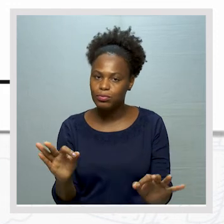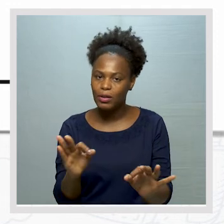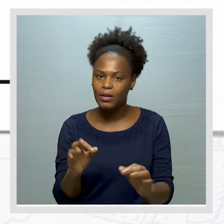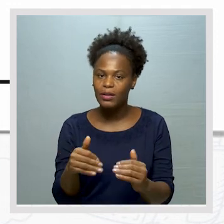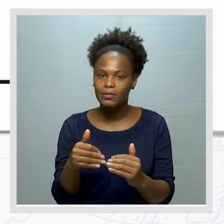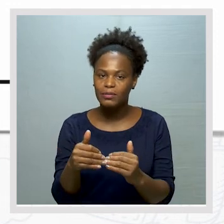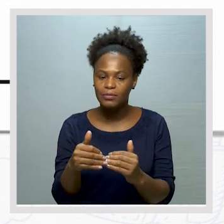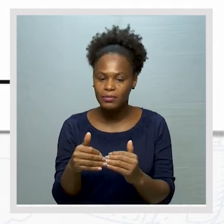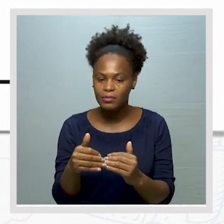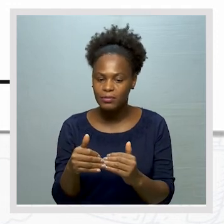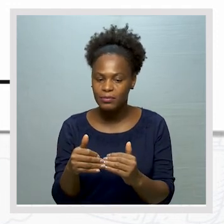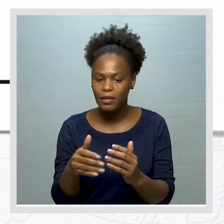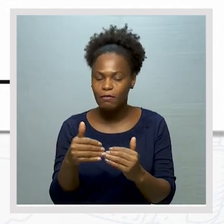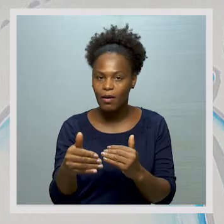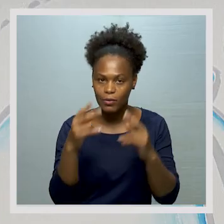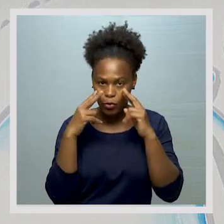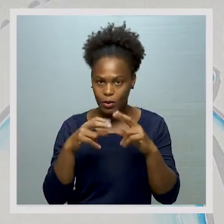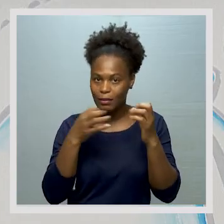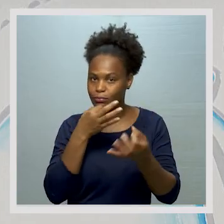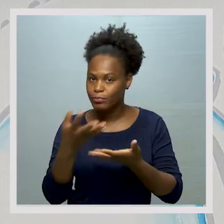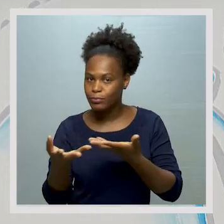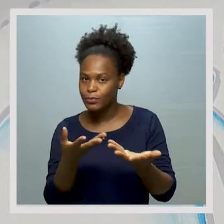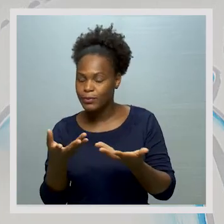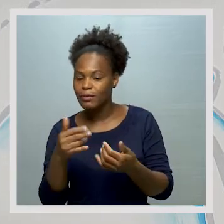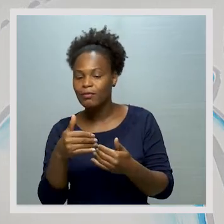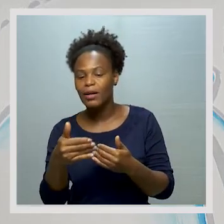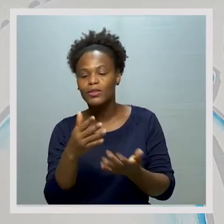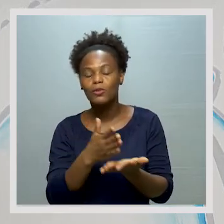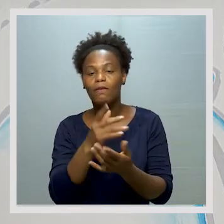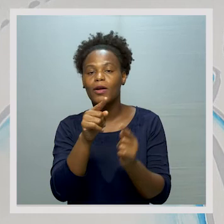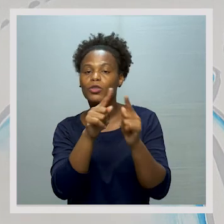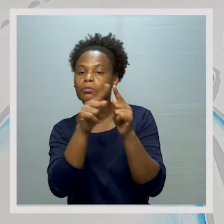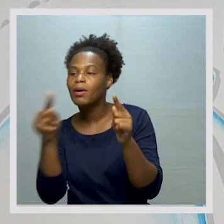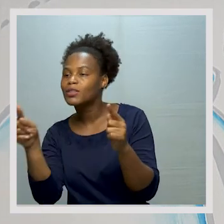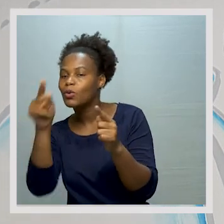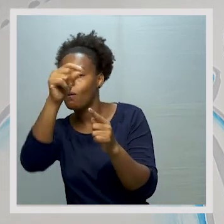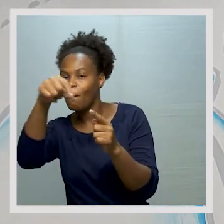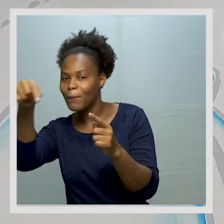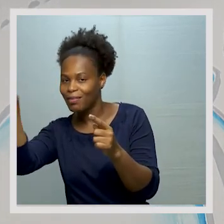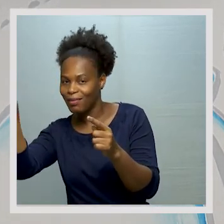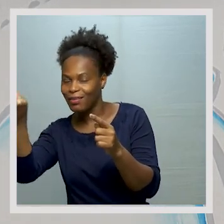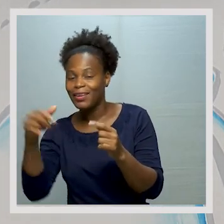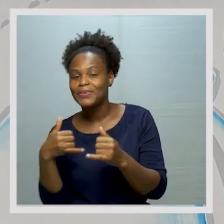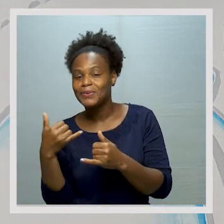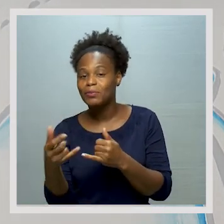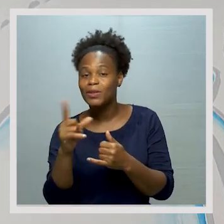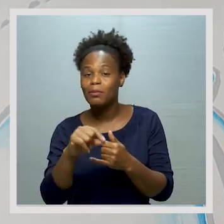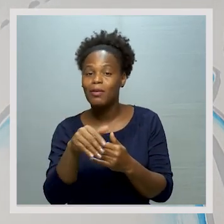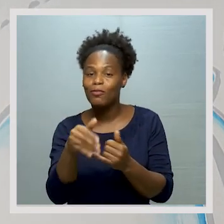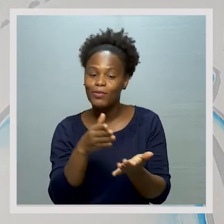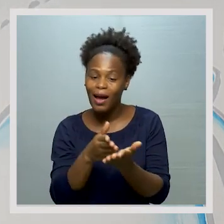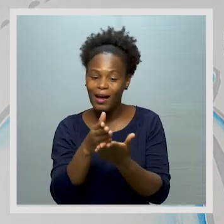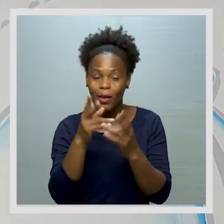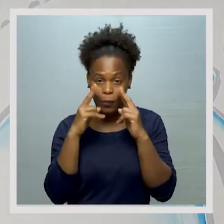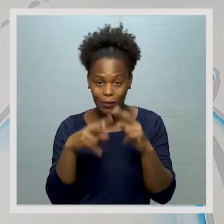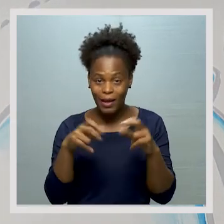ces phrases que vous trouvez dans le dialogue. Vous allez seulement compléter et vous allez directement trouver la